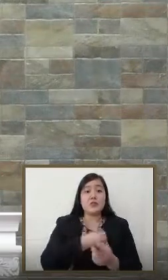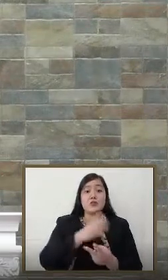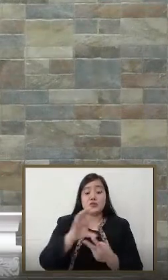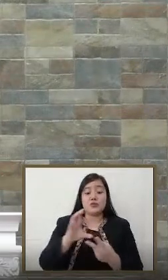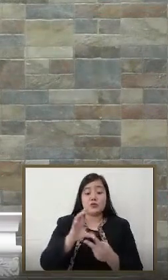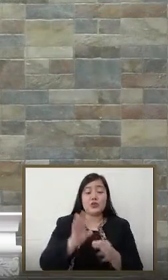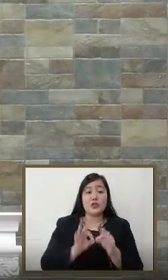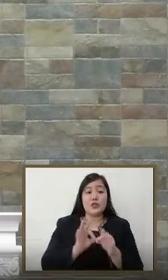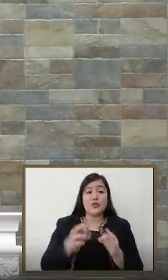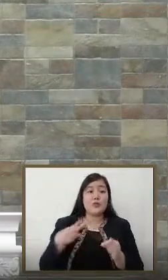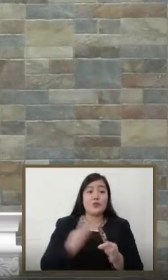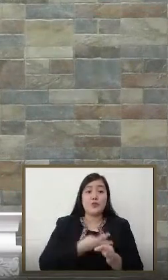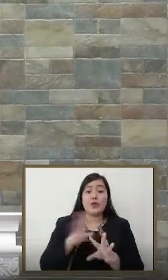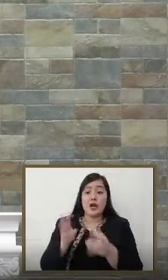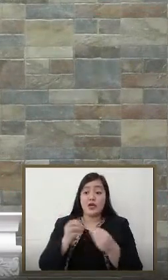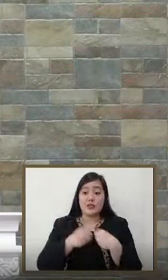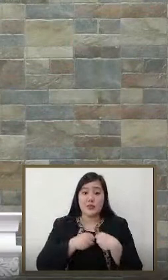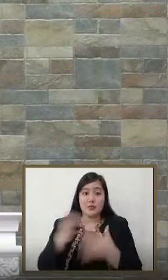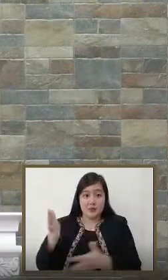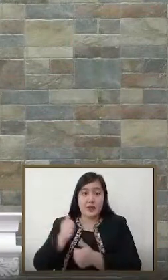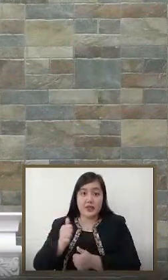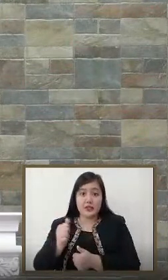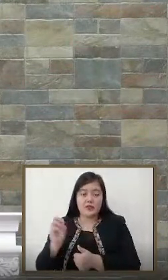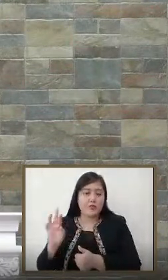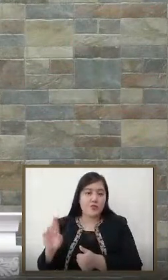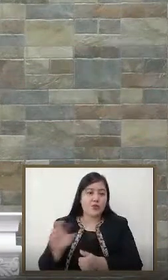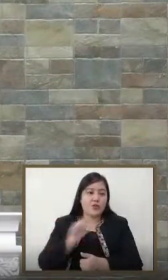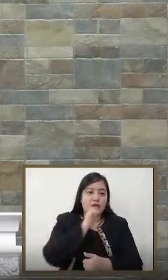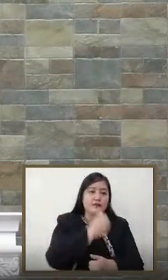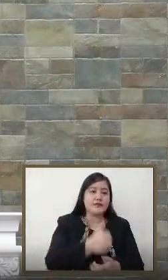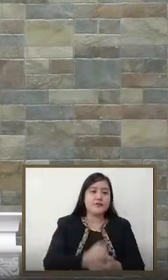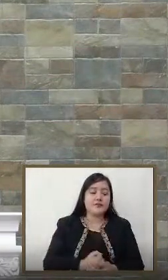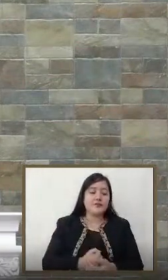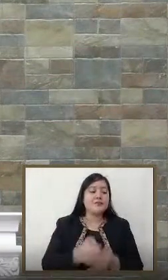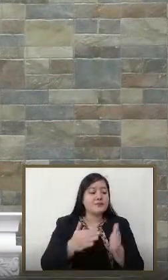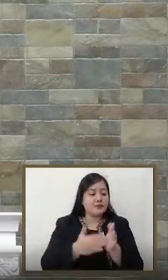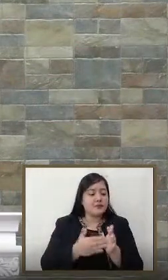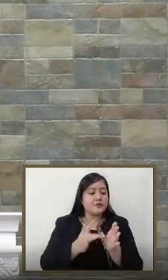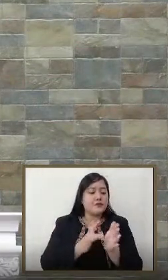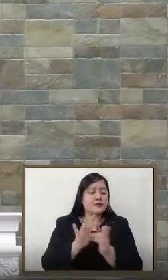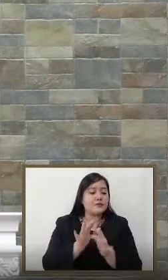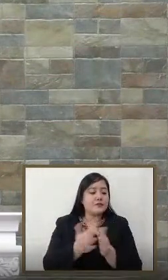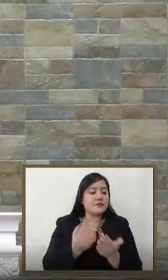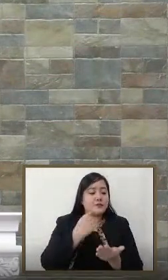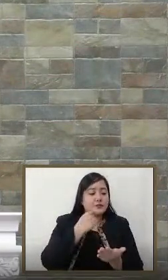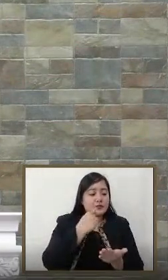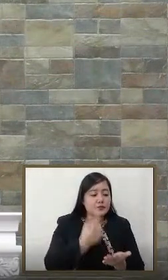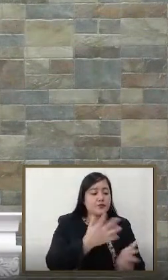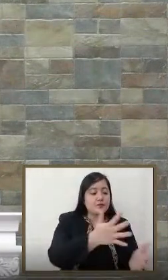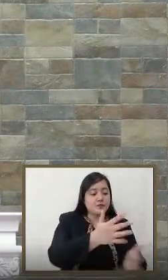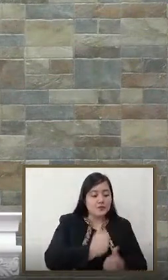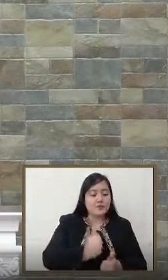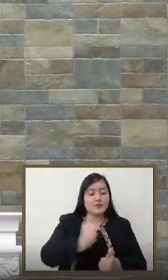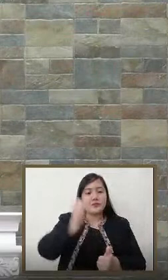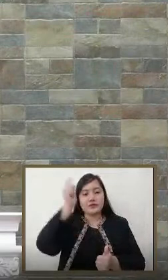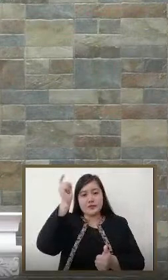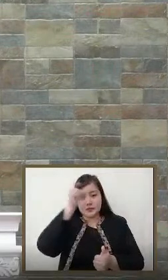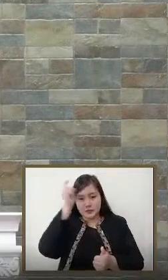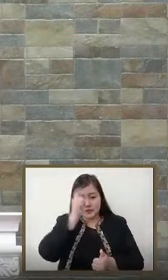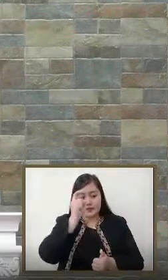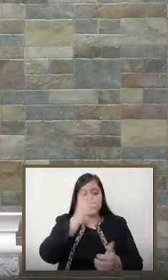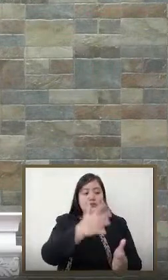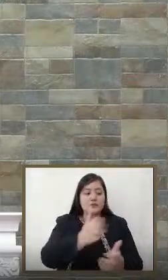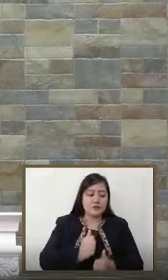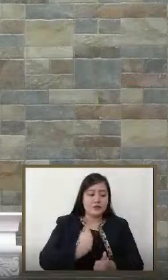kapatid, ano sabi ng Bible? Get wisdom, then second is what? Get understanding,